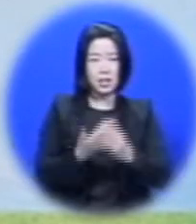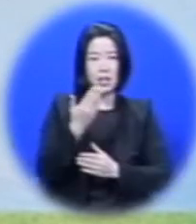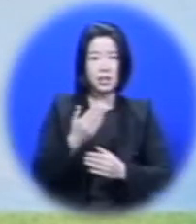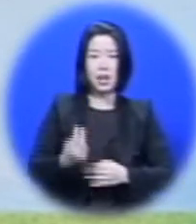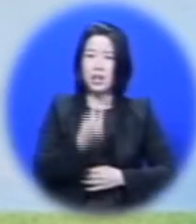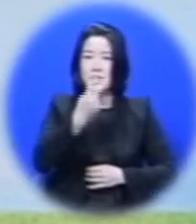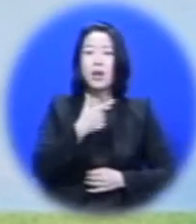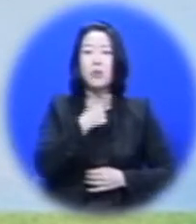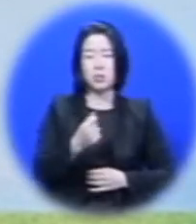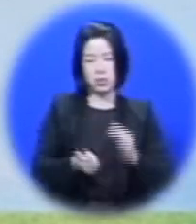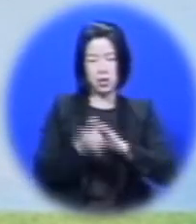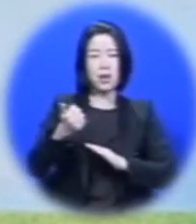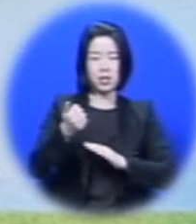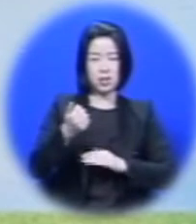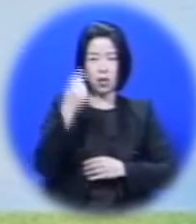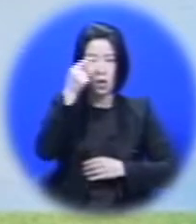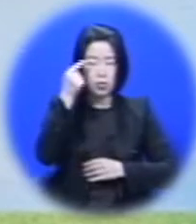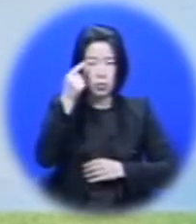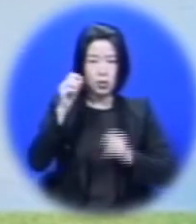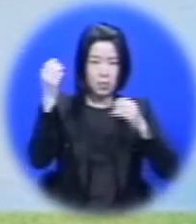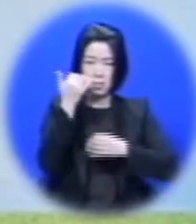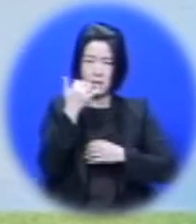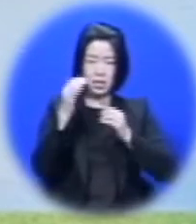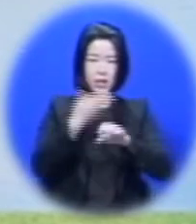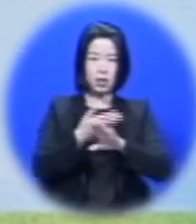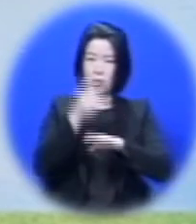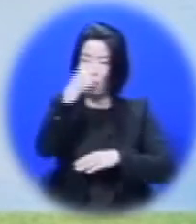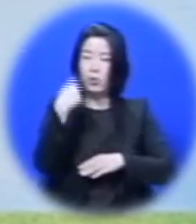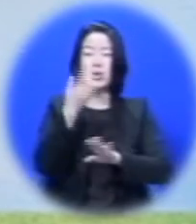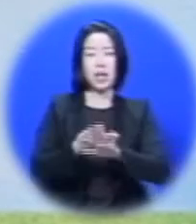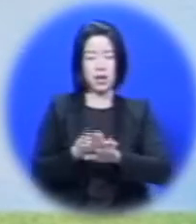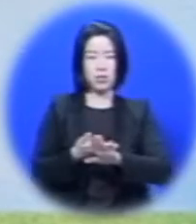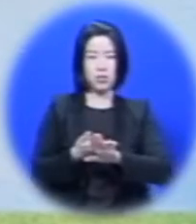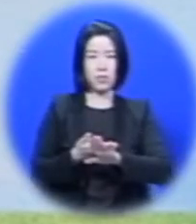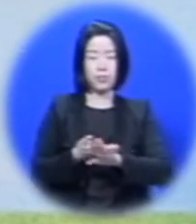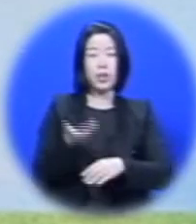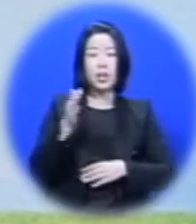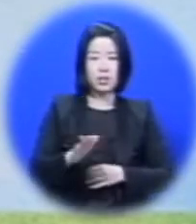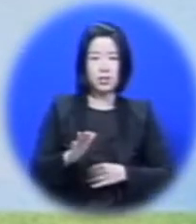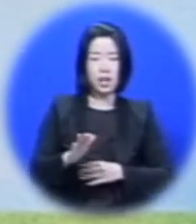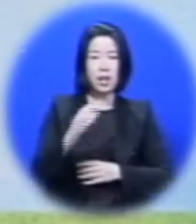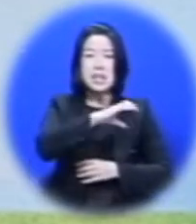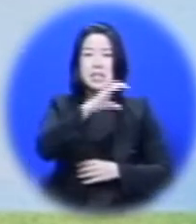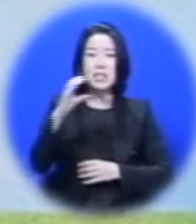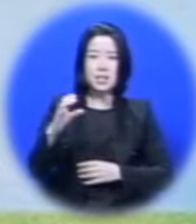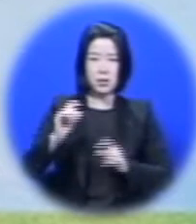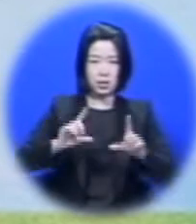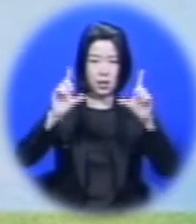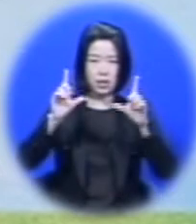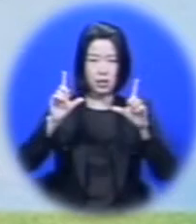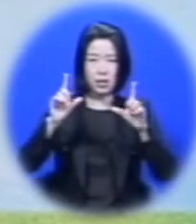거예요. 눈빛이 달라지고 얼굴빛이 달라졌어요. 그런데